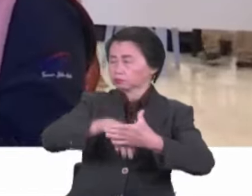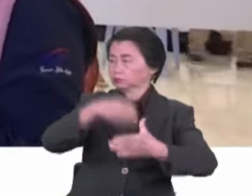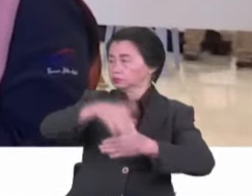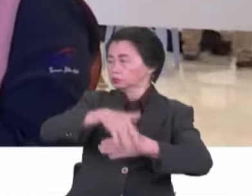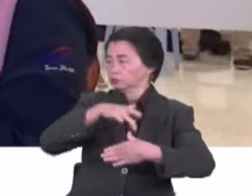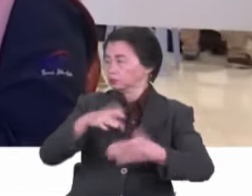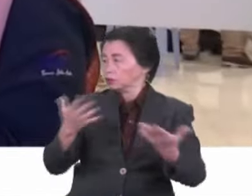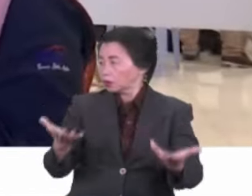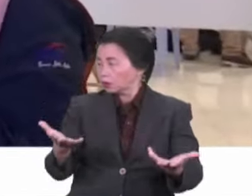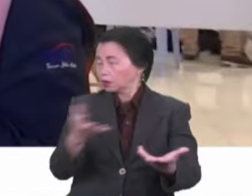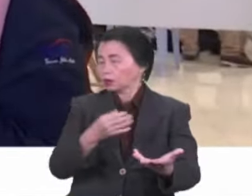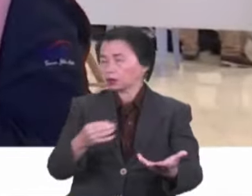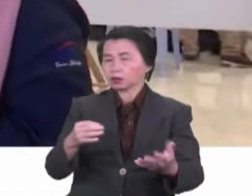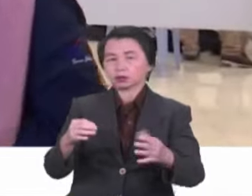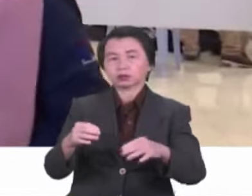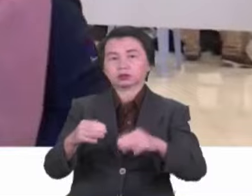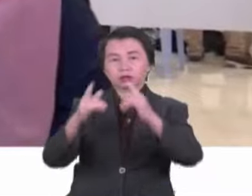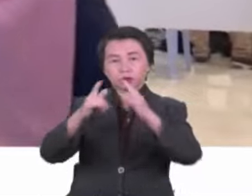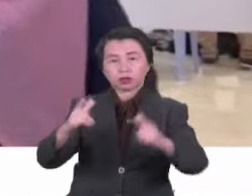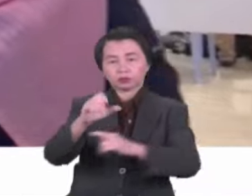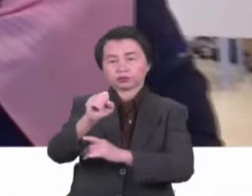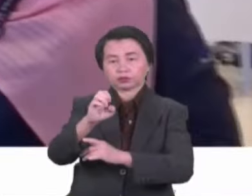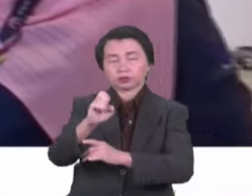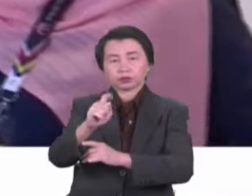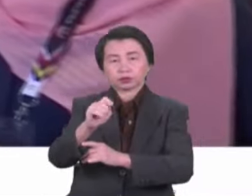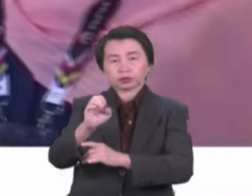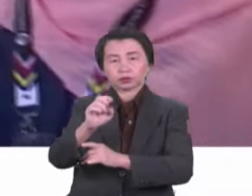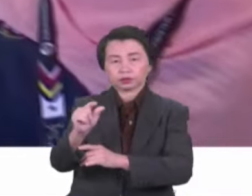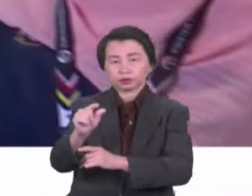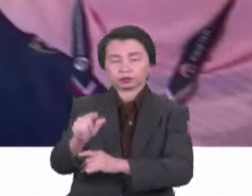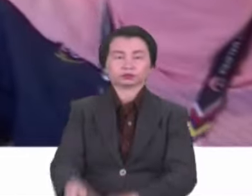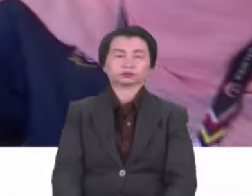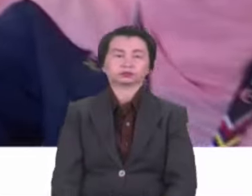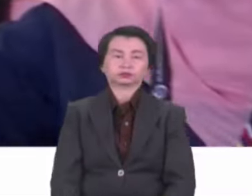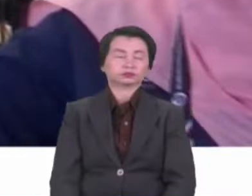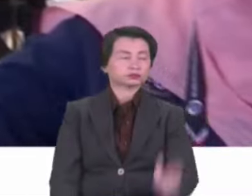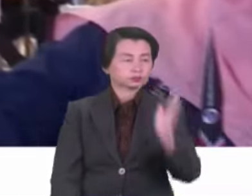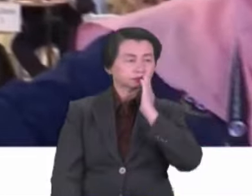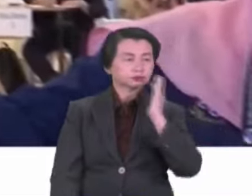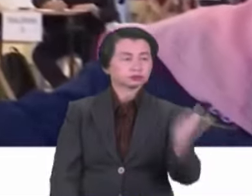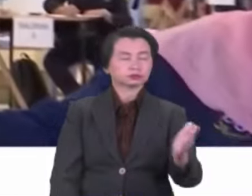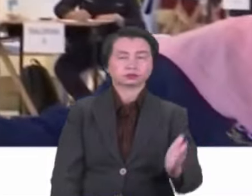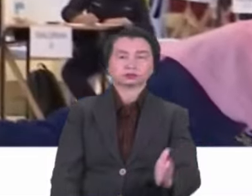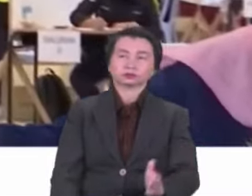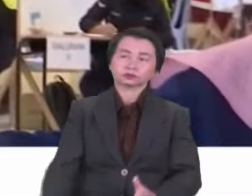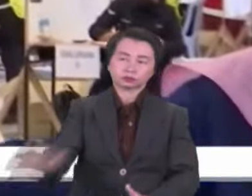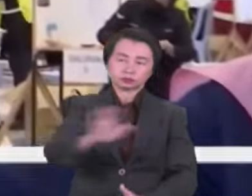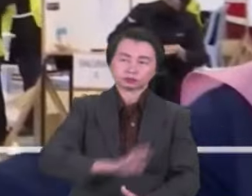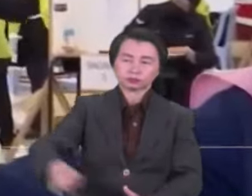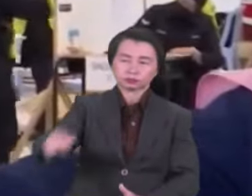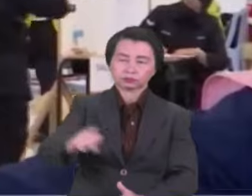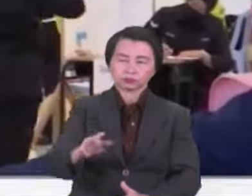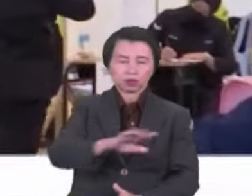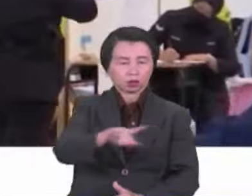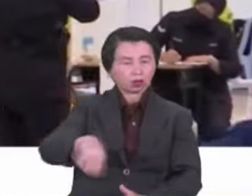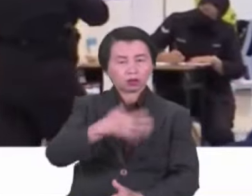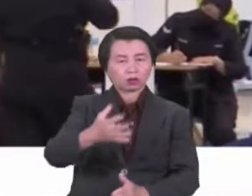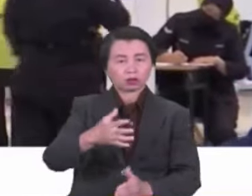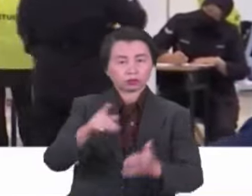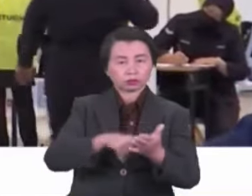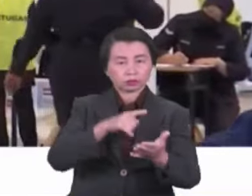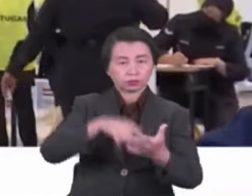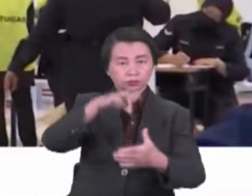umumnya dan juga di Kem Segenting khususnya? Okay. Terima kasih, Puan. secara keseluruhannya kita punya perjalanan